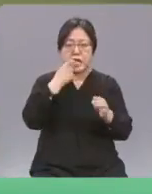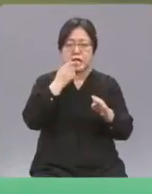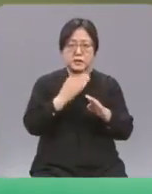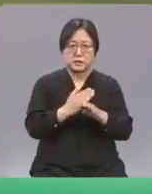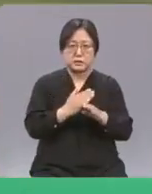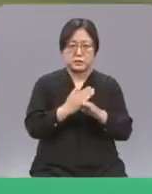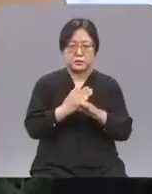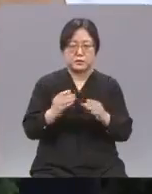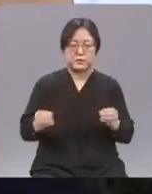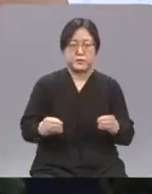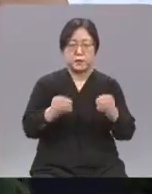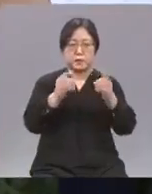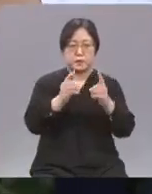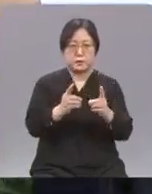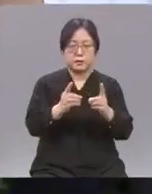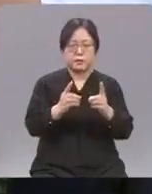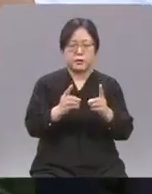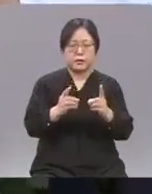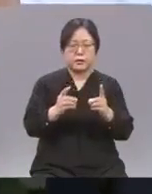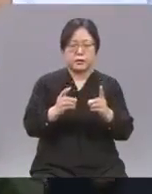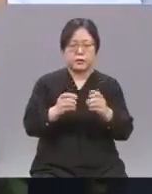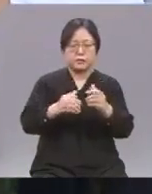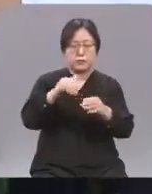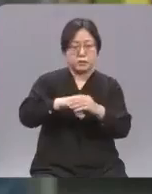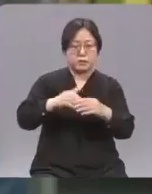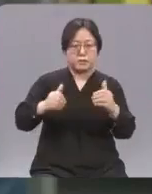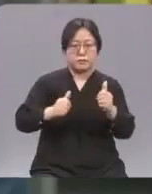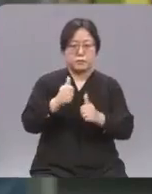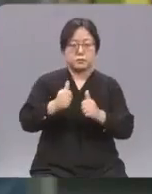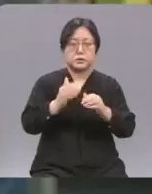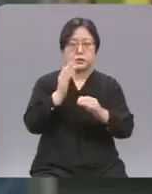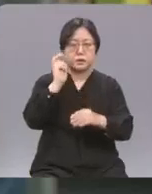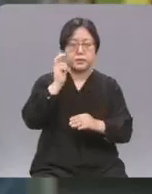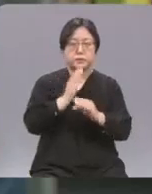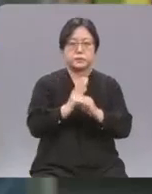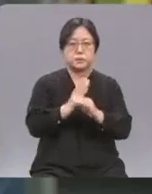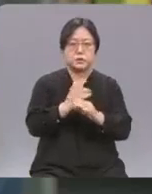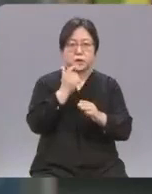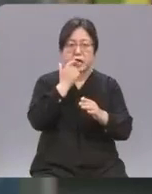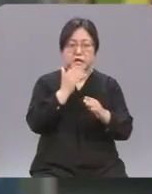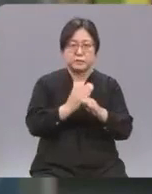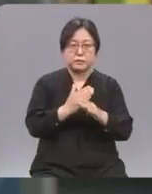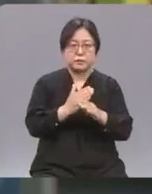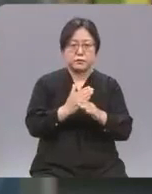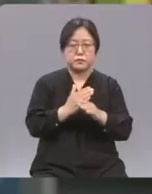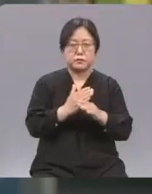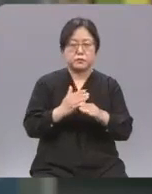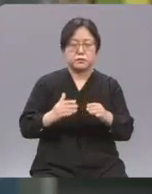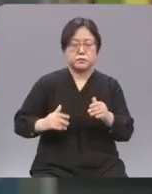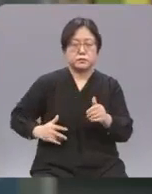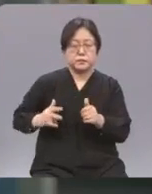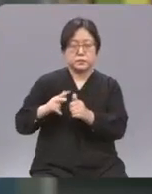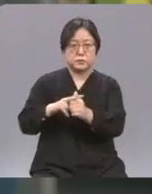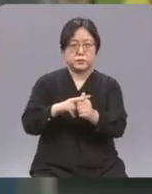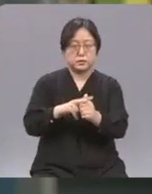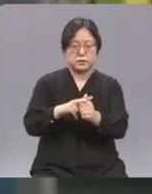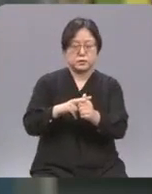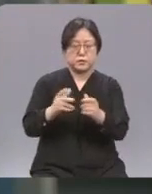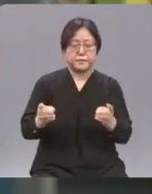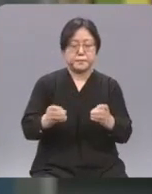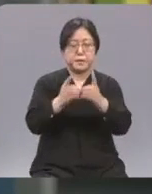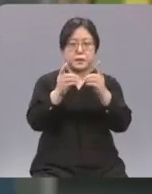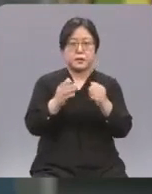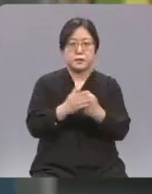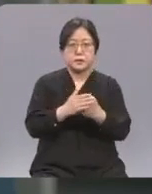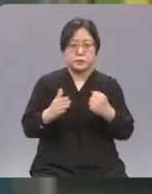민주당과의 1대1 구도로 치러질 가능성이 큽니다. 여러 무소속 후보들이 민주당 후보와 맞붙는 구조가 만들어지기